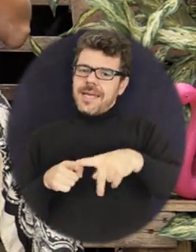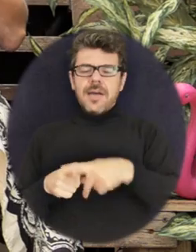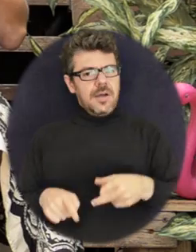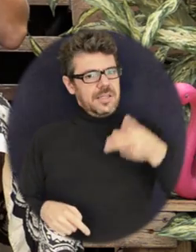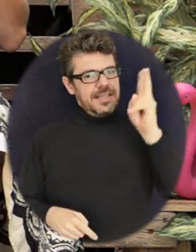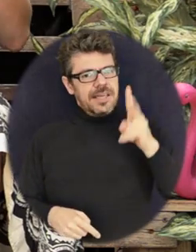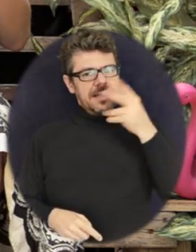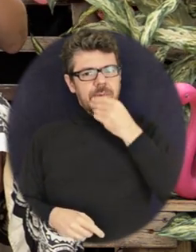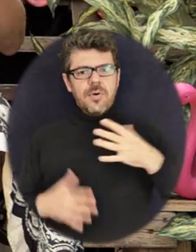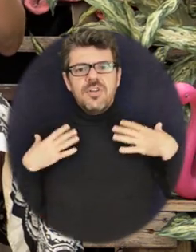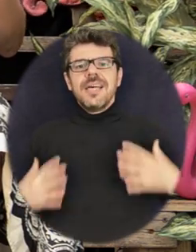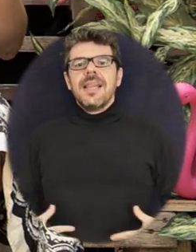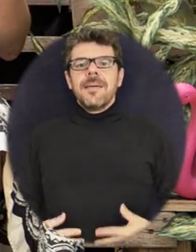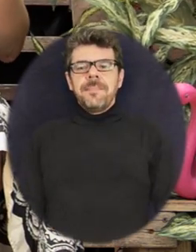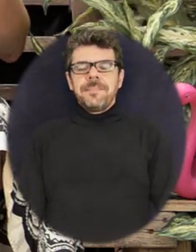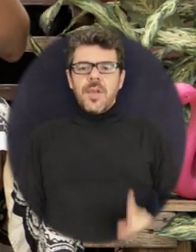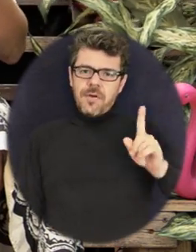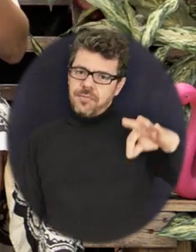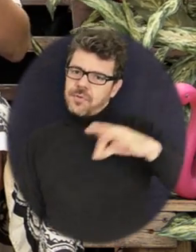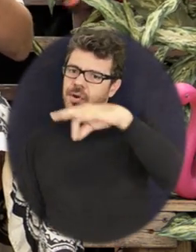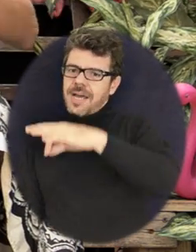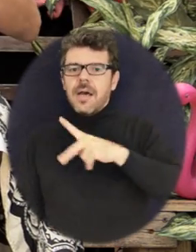gilet un très très beau